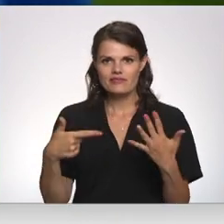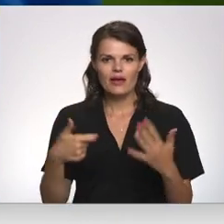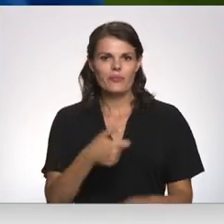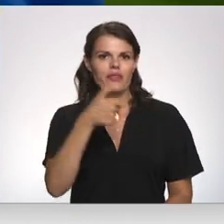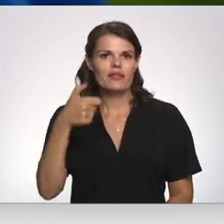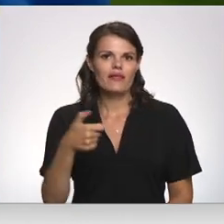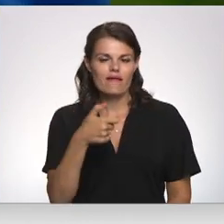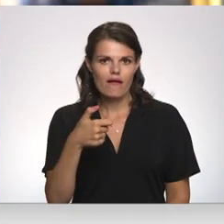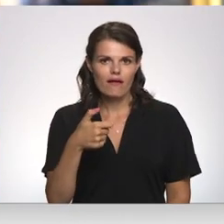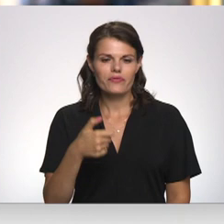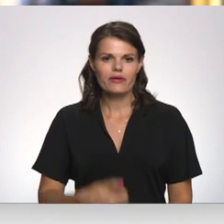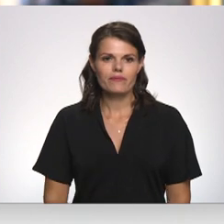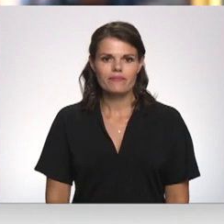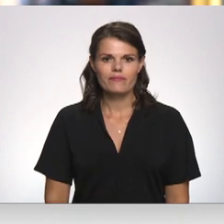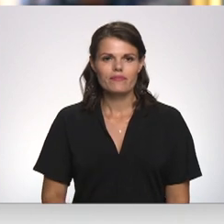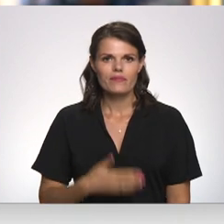Esmu